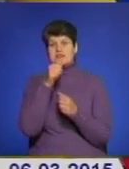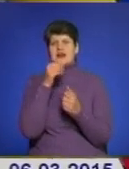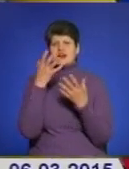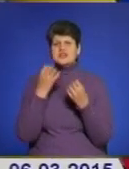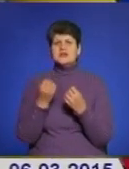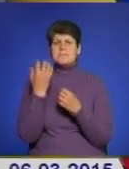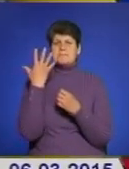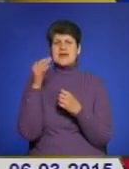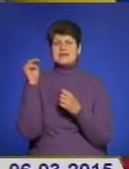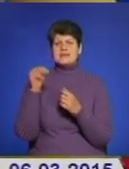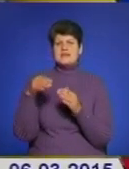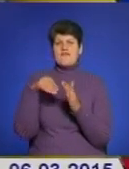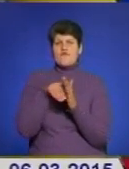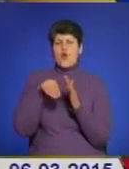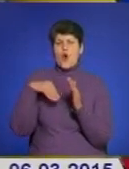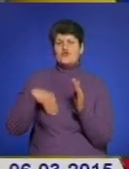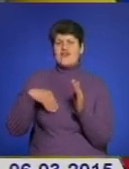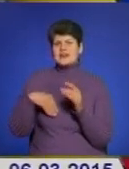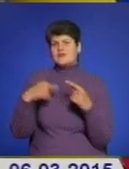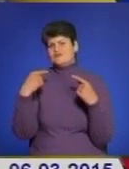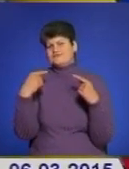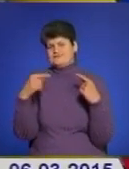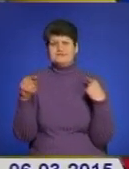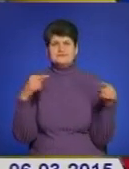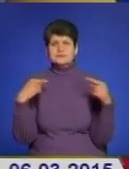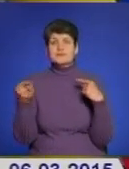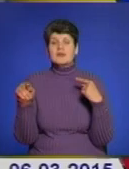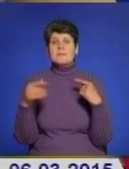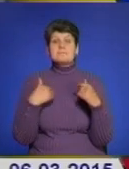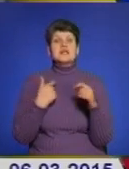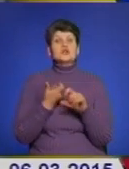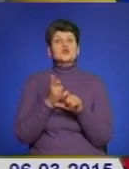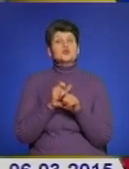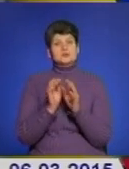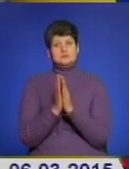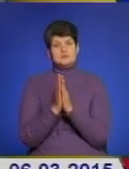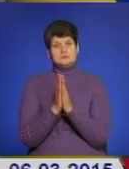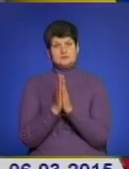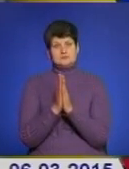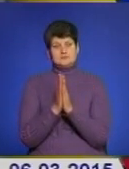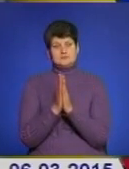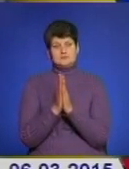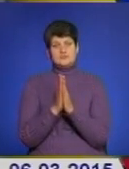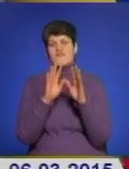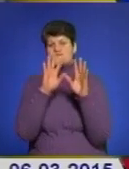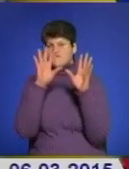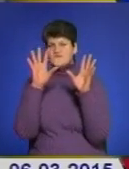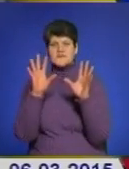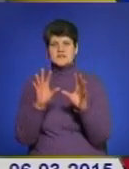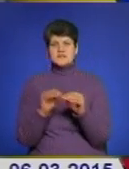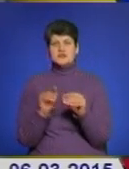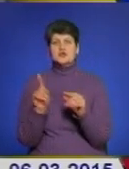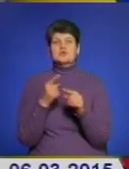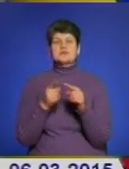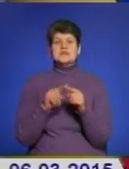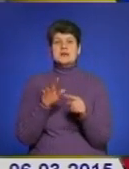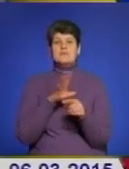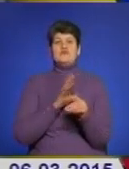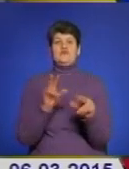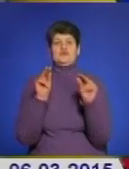чи ще десь іншим шляхом. Тобто ми дуже просимо всіх, щоб це був чесний